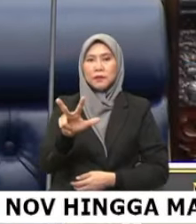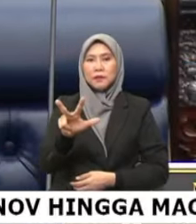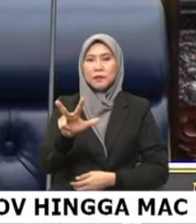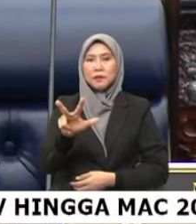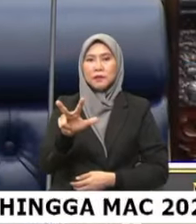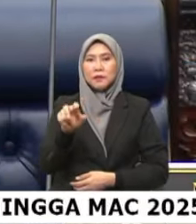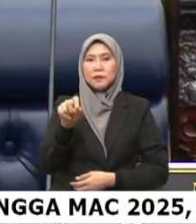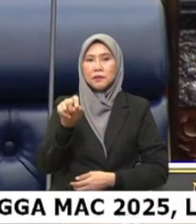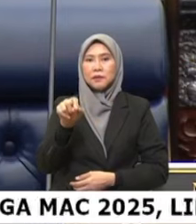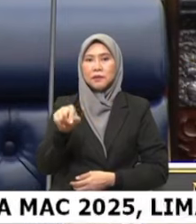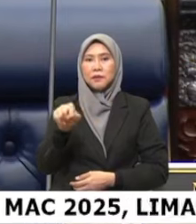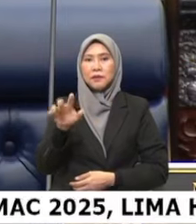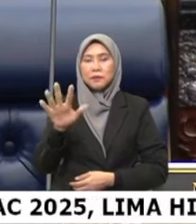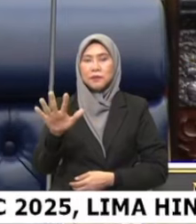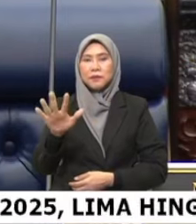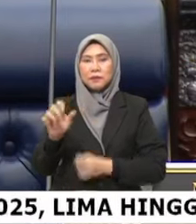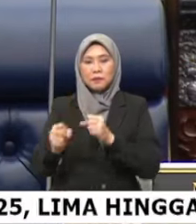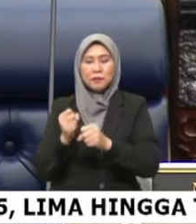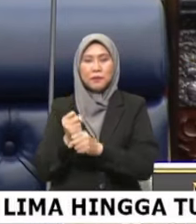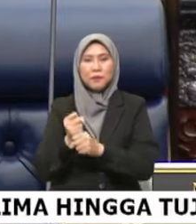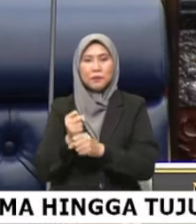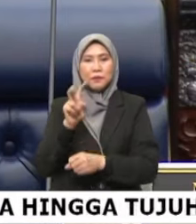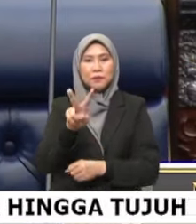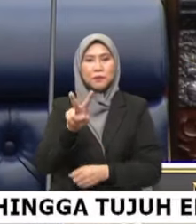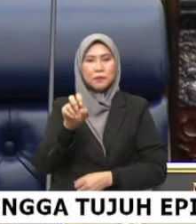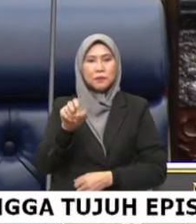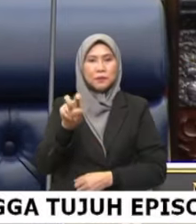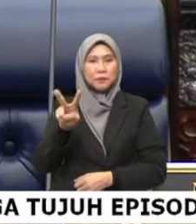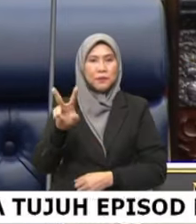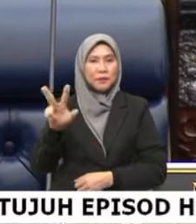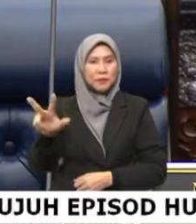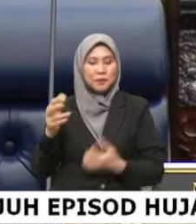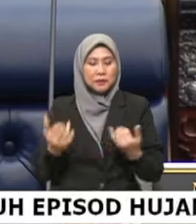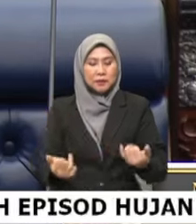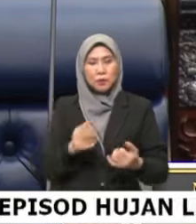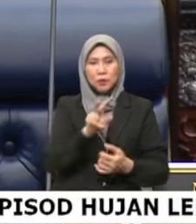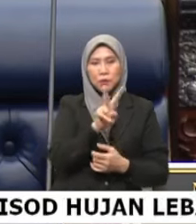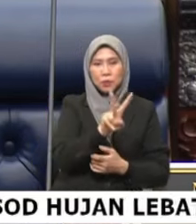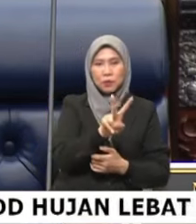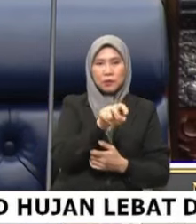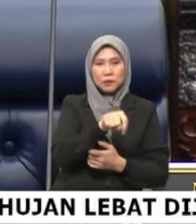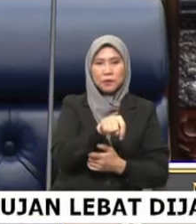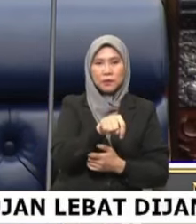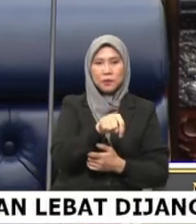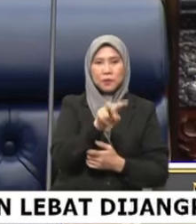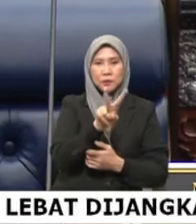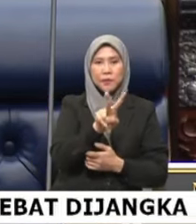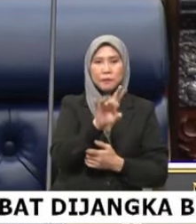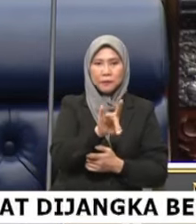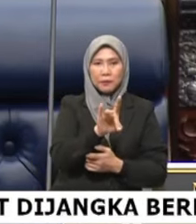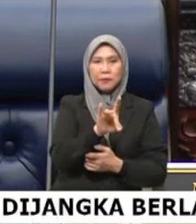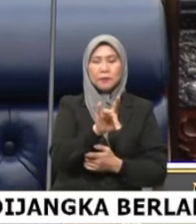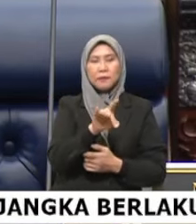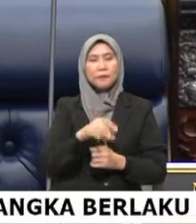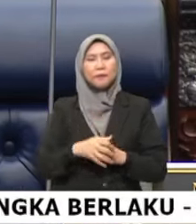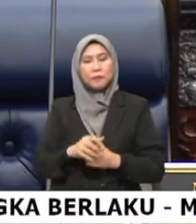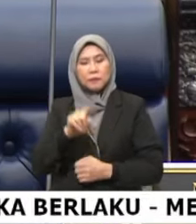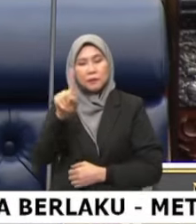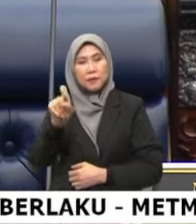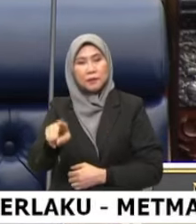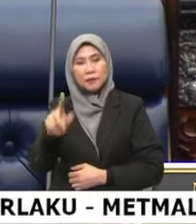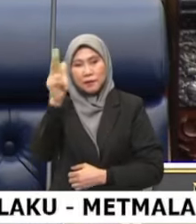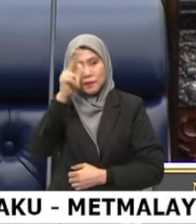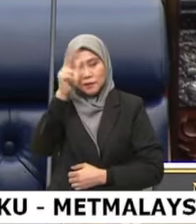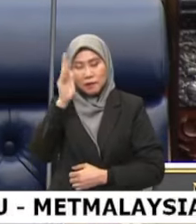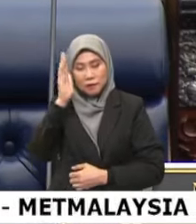2.3-2.5 pada tahun 2023 sekarang 2.8. Jadi saya ingin bertanya apakah kerajaan